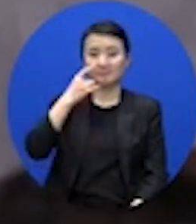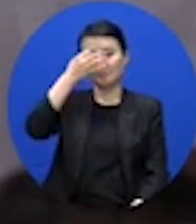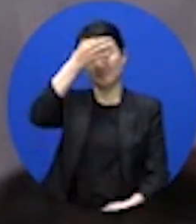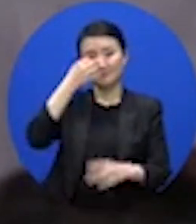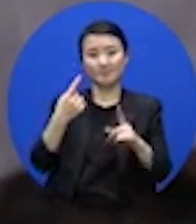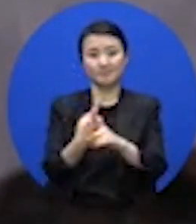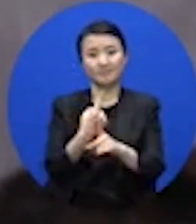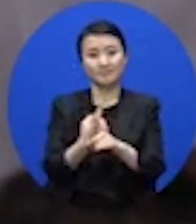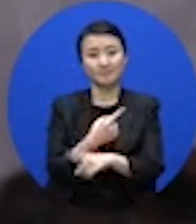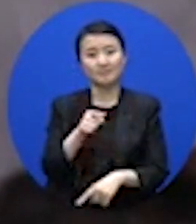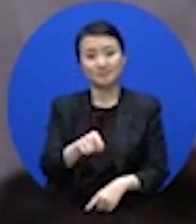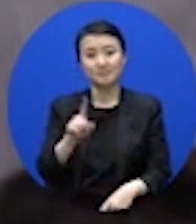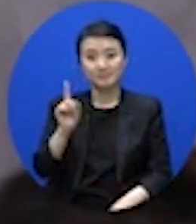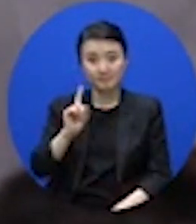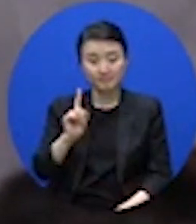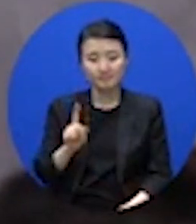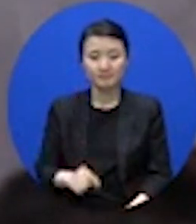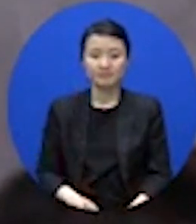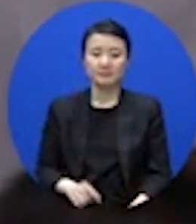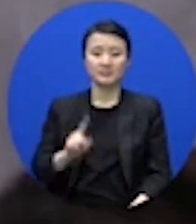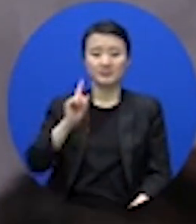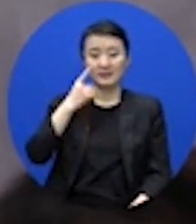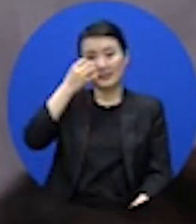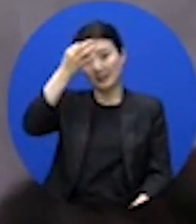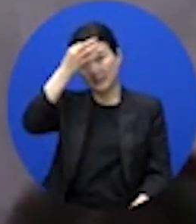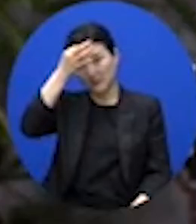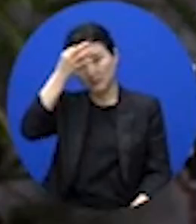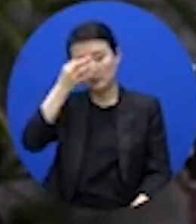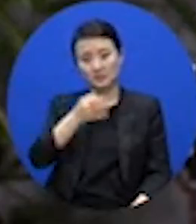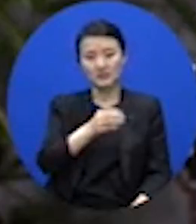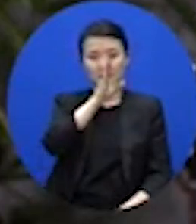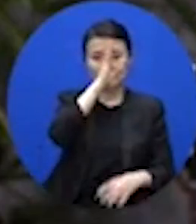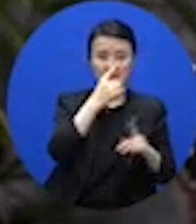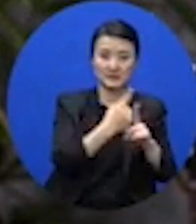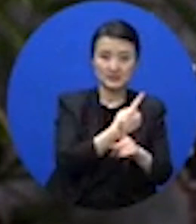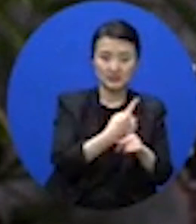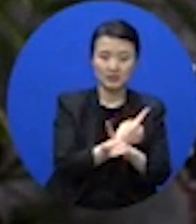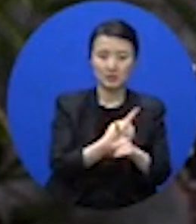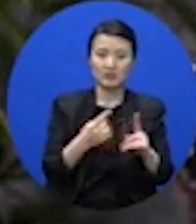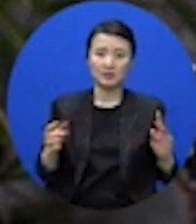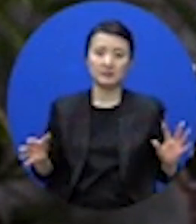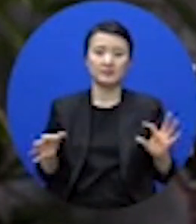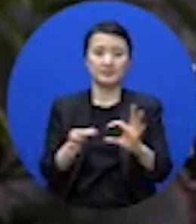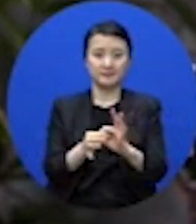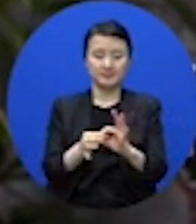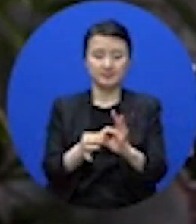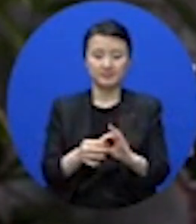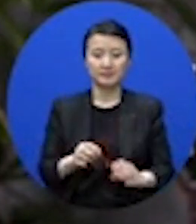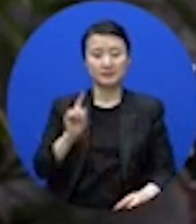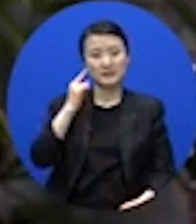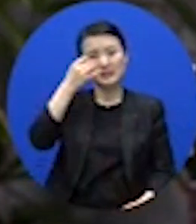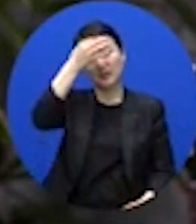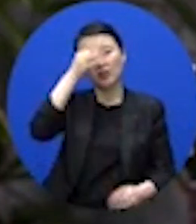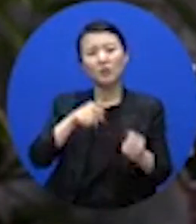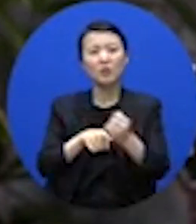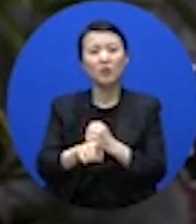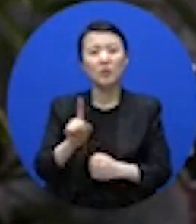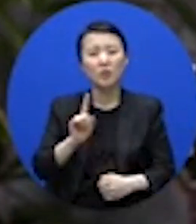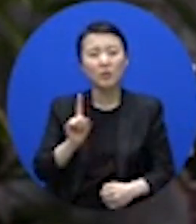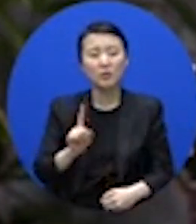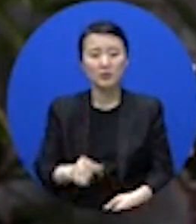예술치료는요 예술과 치료가 만났어요. 자 예술이라는 게 뭐예요?